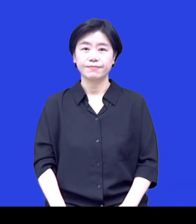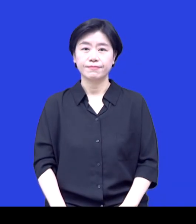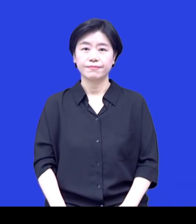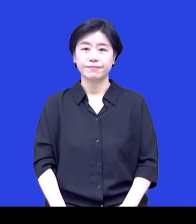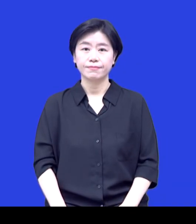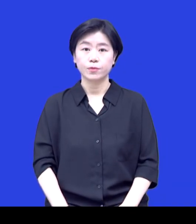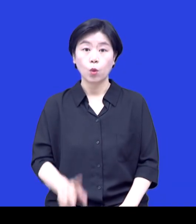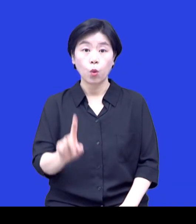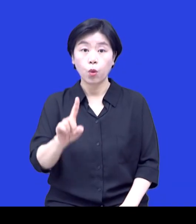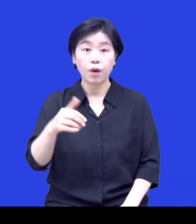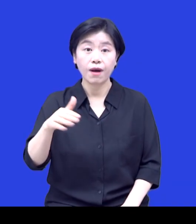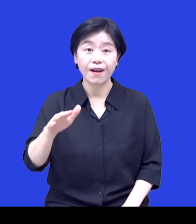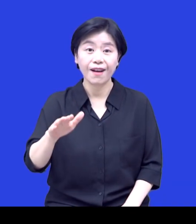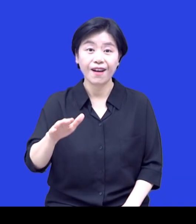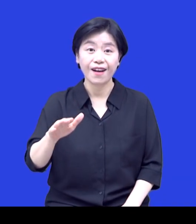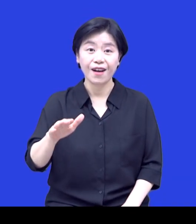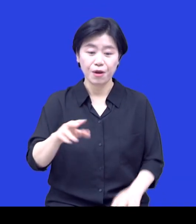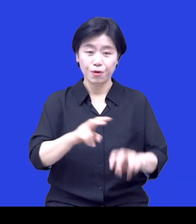어디 가세요?